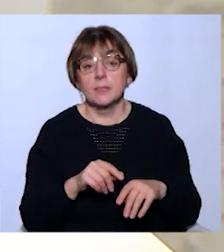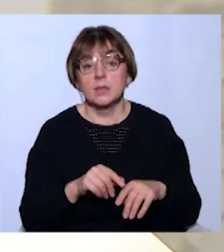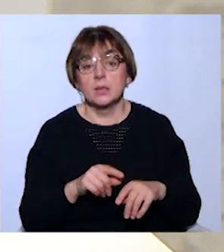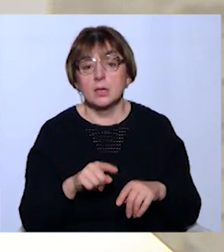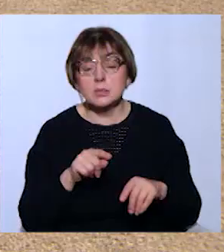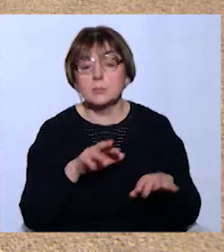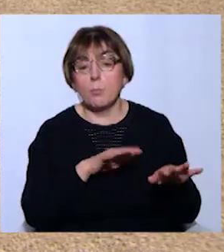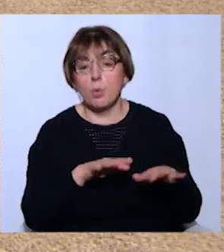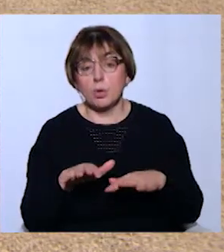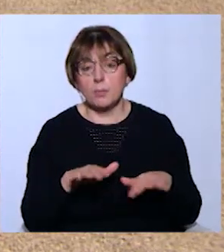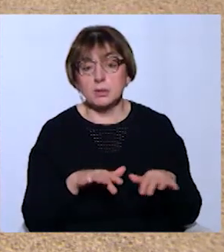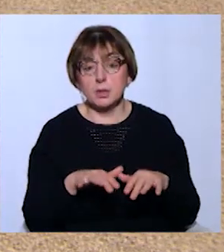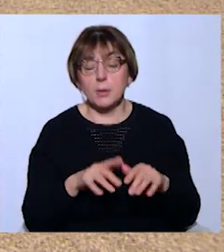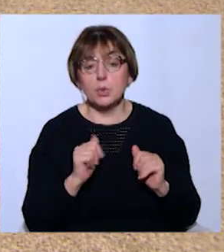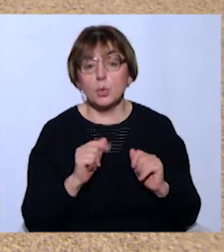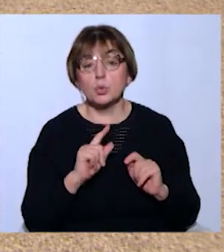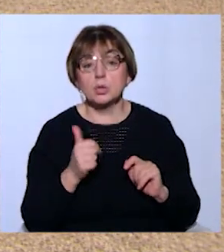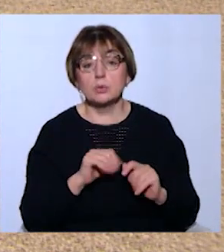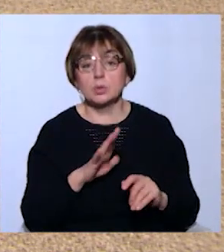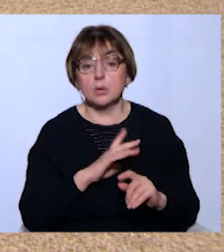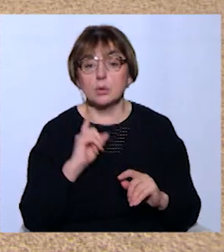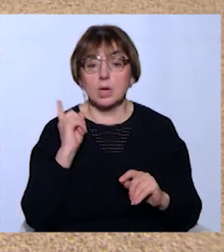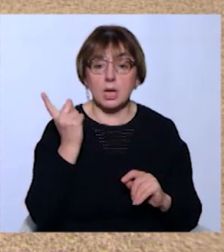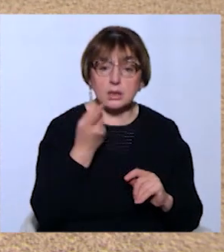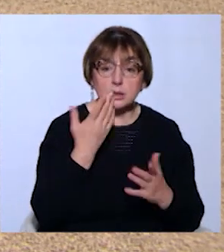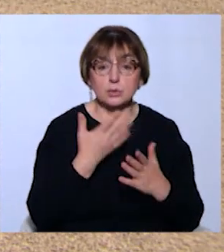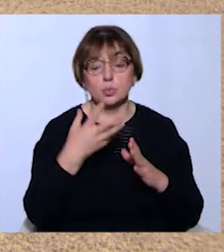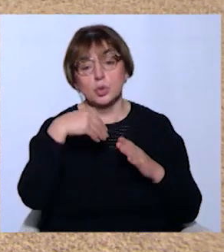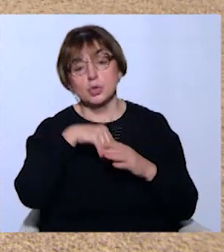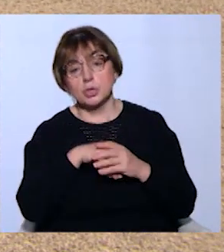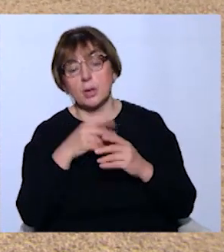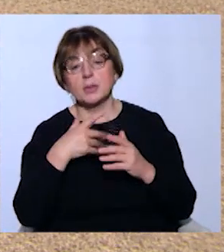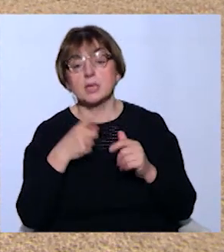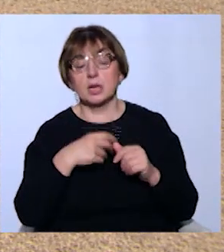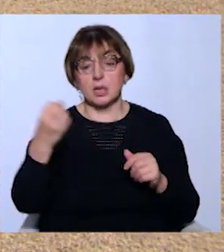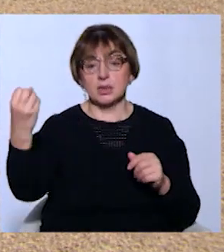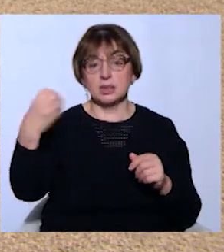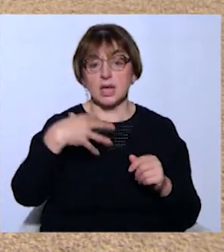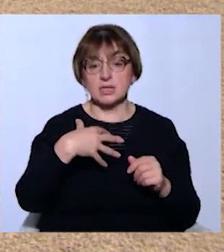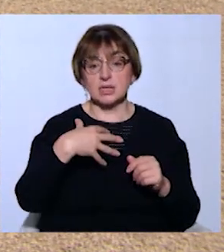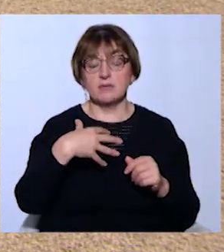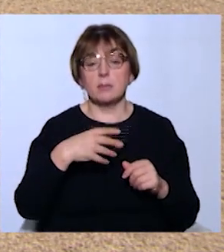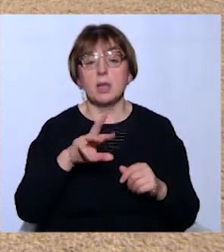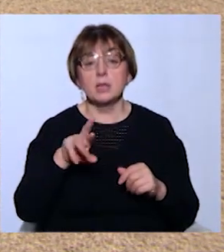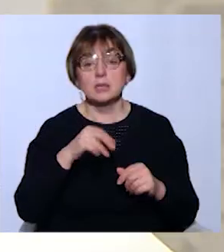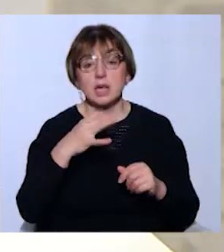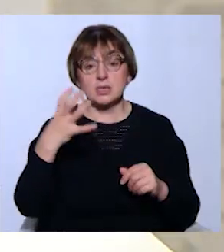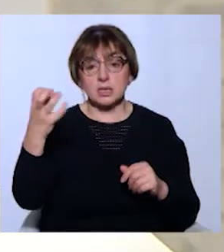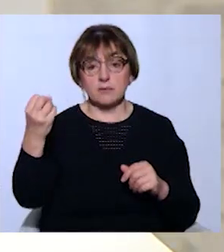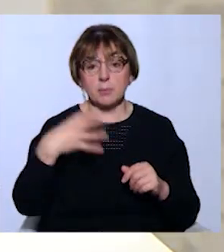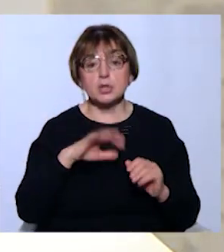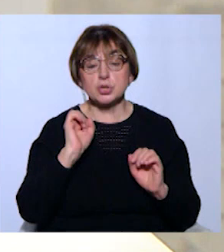ის მოქმედება როგორც არ უნდა იყოს გარედან თუ შიგნიდან, ამას ქვია დასხივება, ხო? და ეს დასხივება შეიძლება